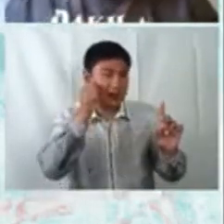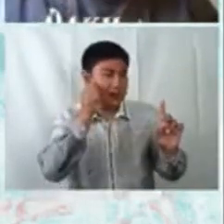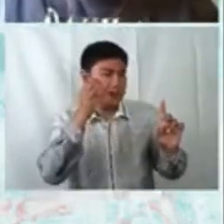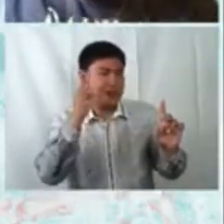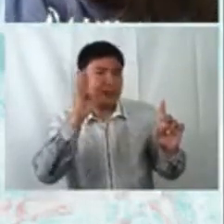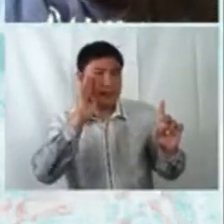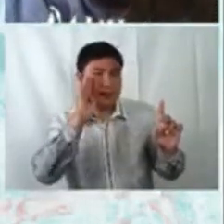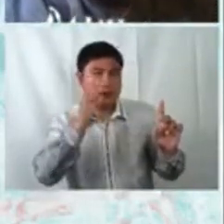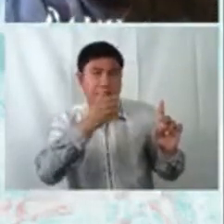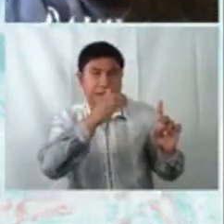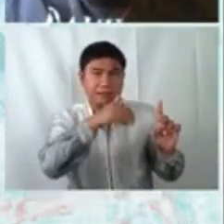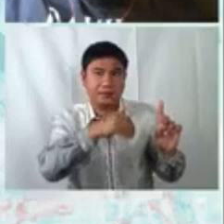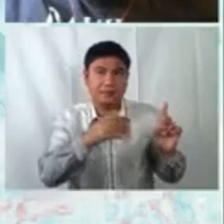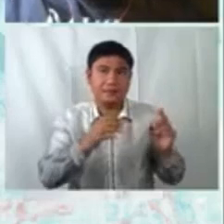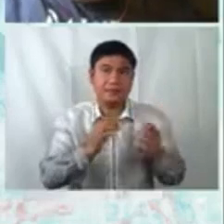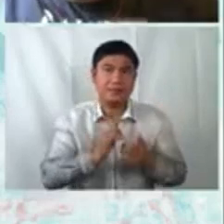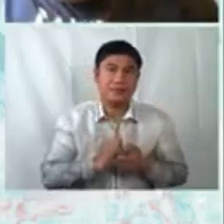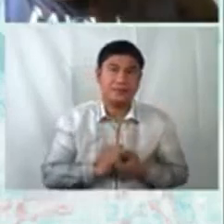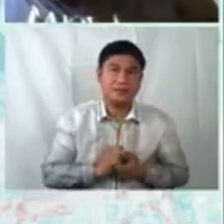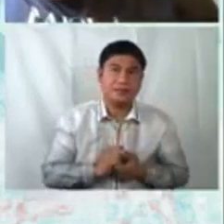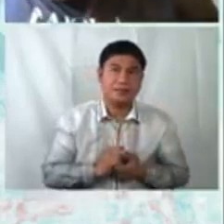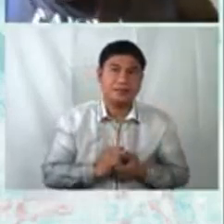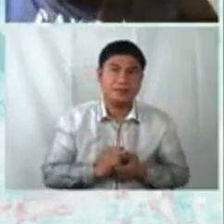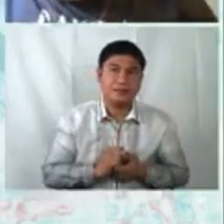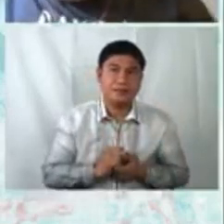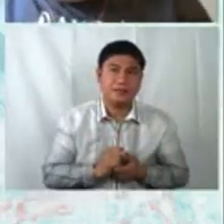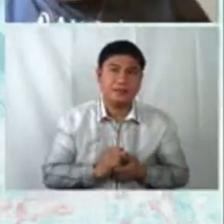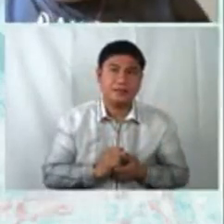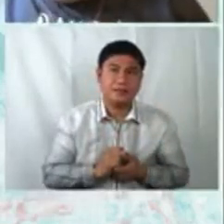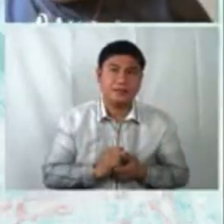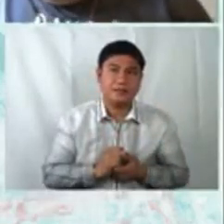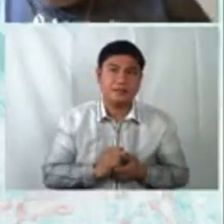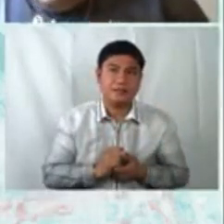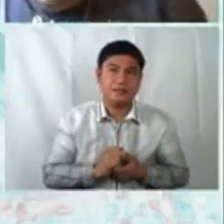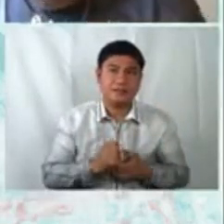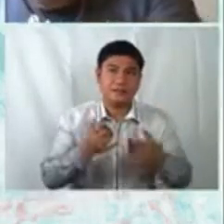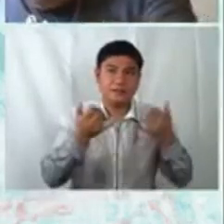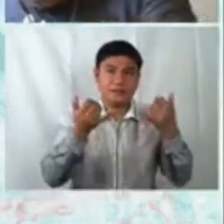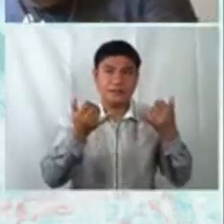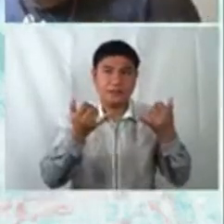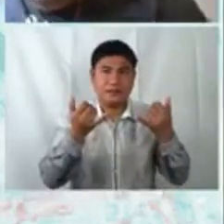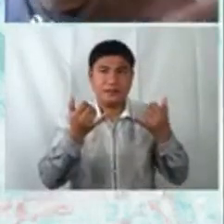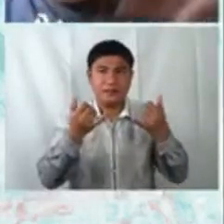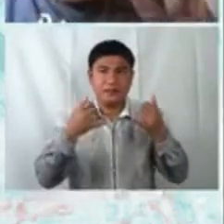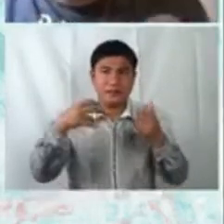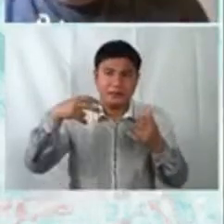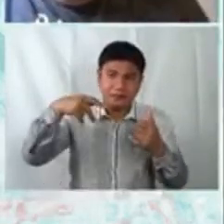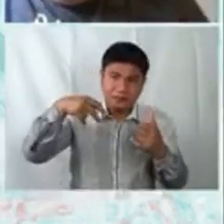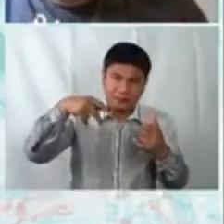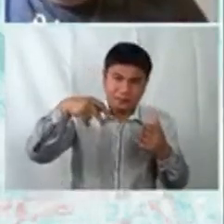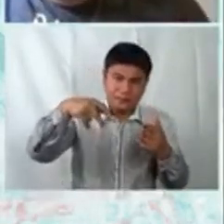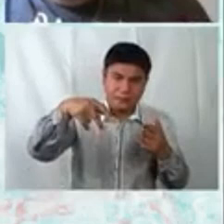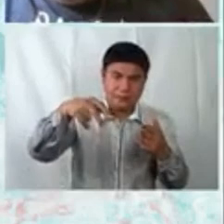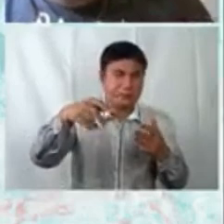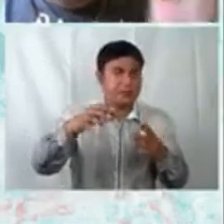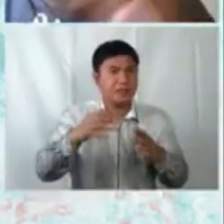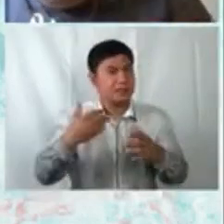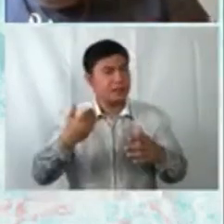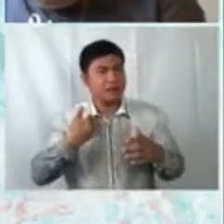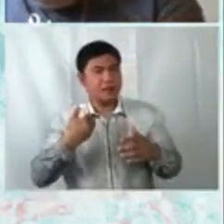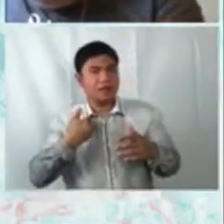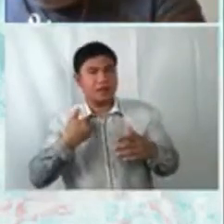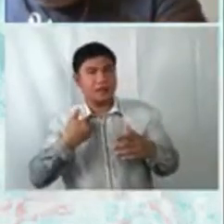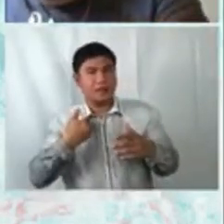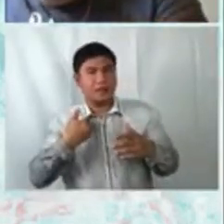Mabini. At by the way, si Mabini po yung nasa litrato, kaso naglalakad pa ho siya noon. Hindi ho siya born na may